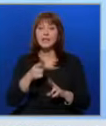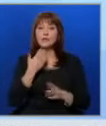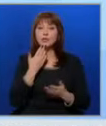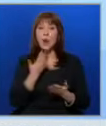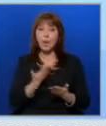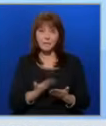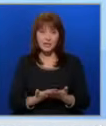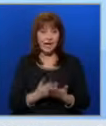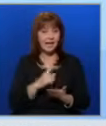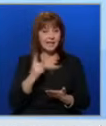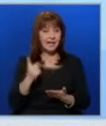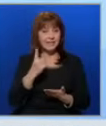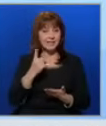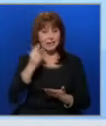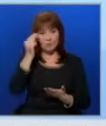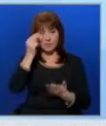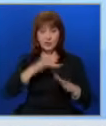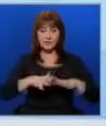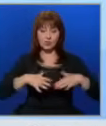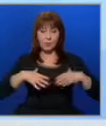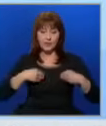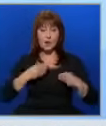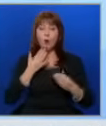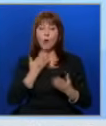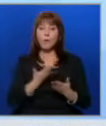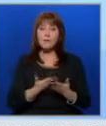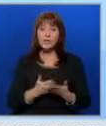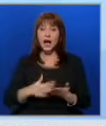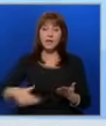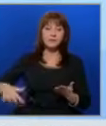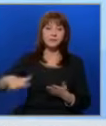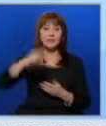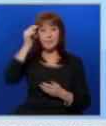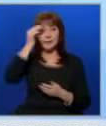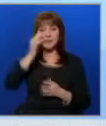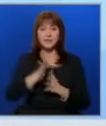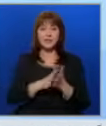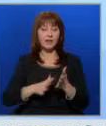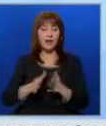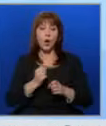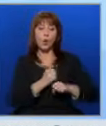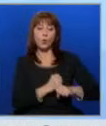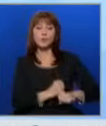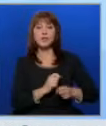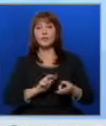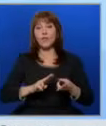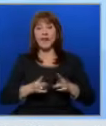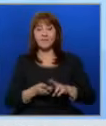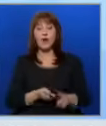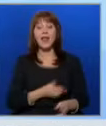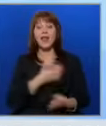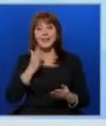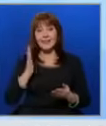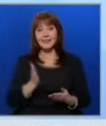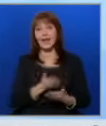обещали. Не само в българския парламент, а на цялото българско общество. Конституционна реформа, която най-после